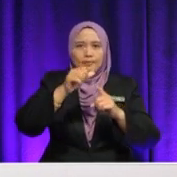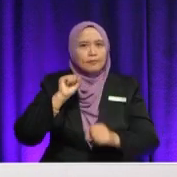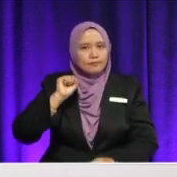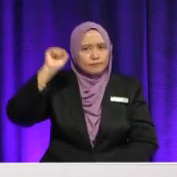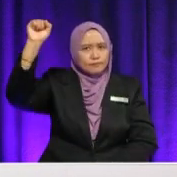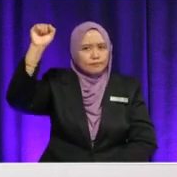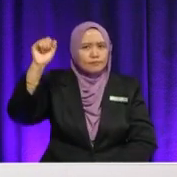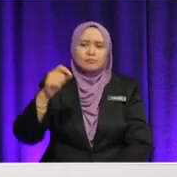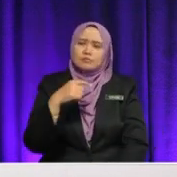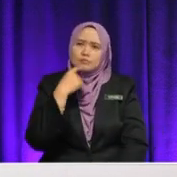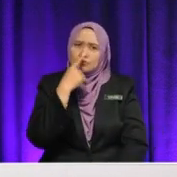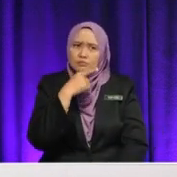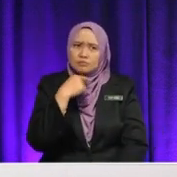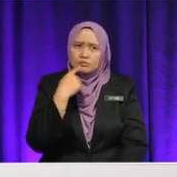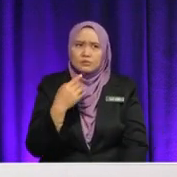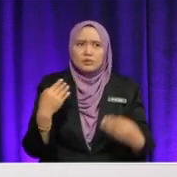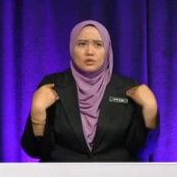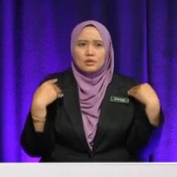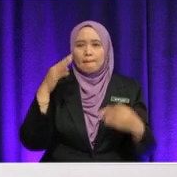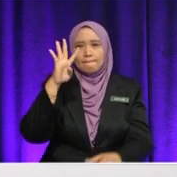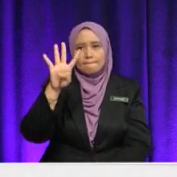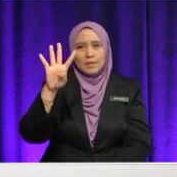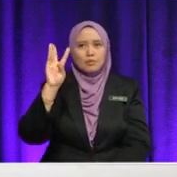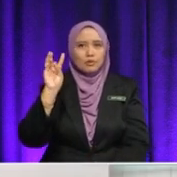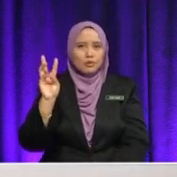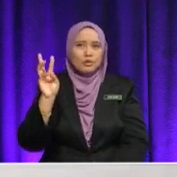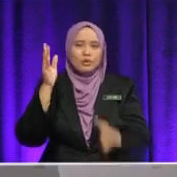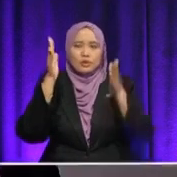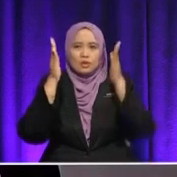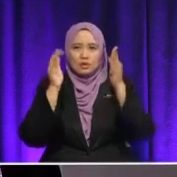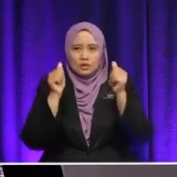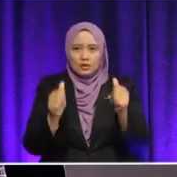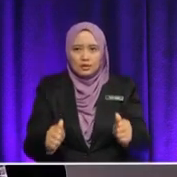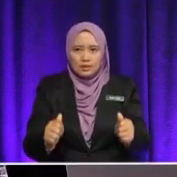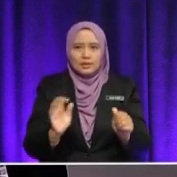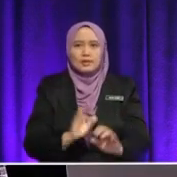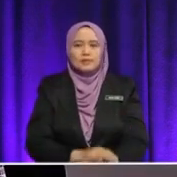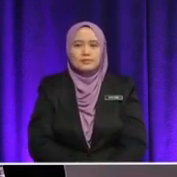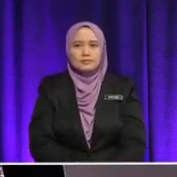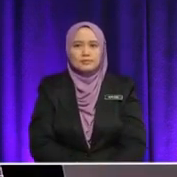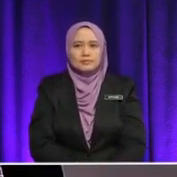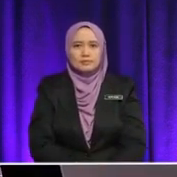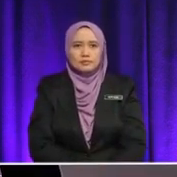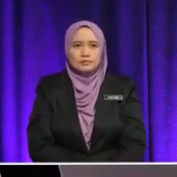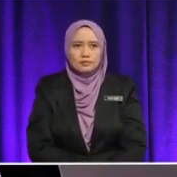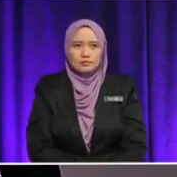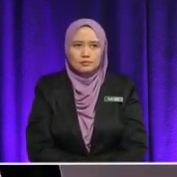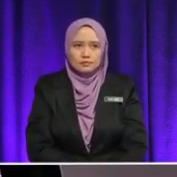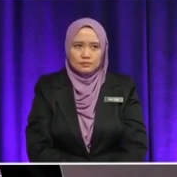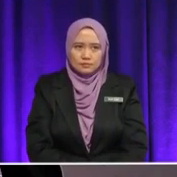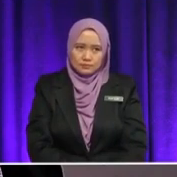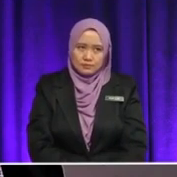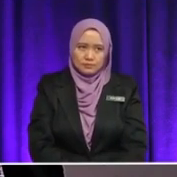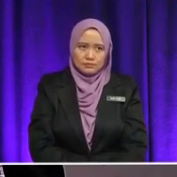siap podium suatu 46 orang ahli dalam database nih laye kepo kali yang ketiga apabila kita sebagai